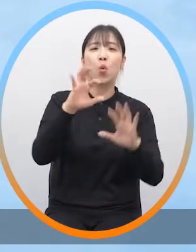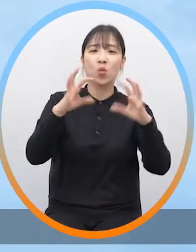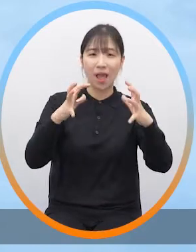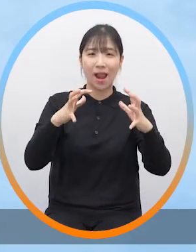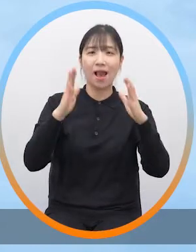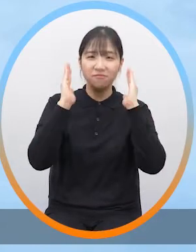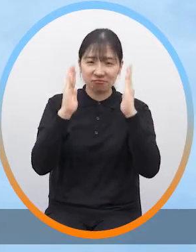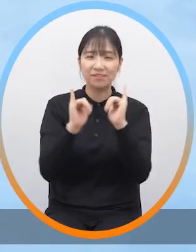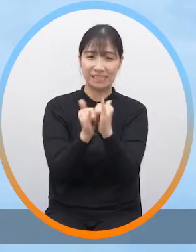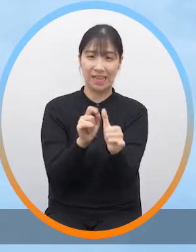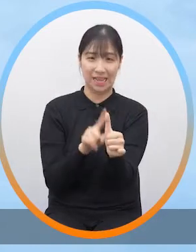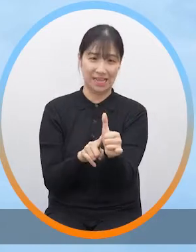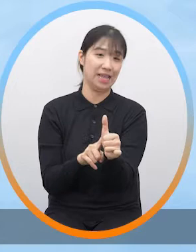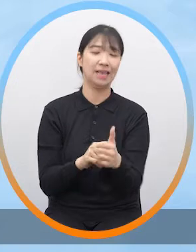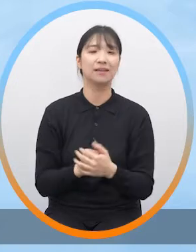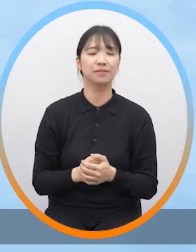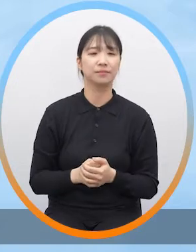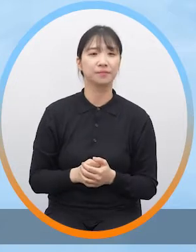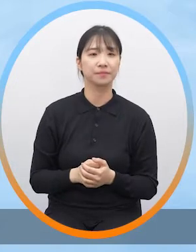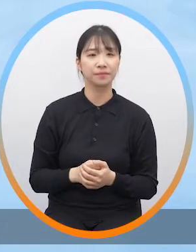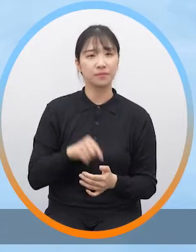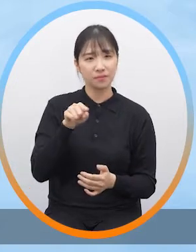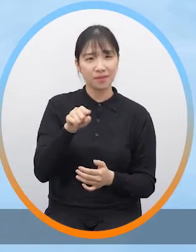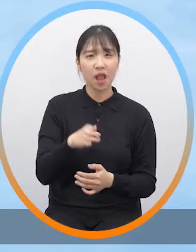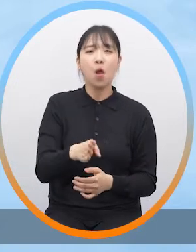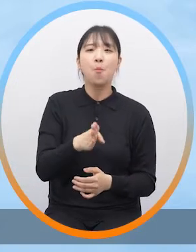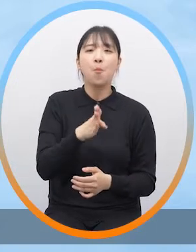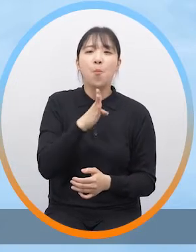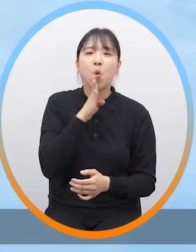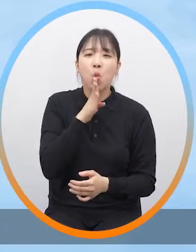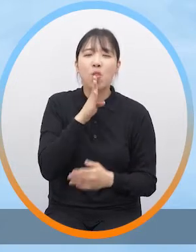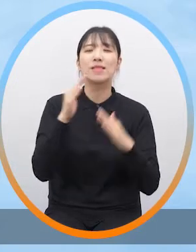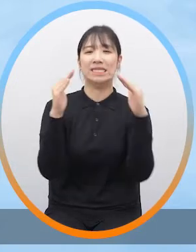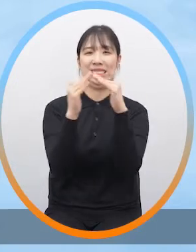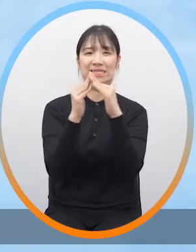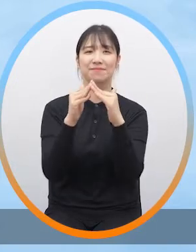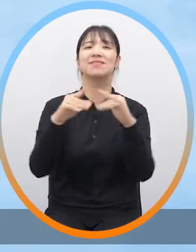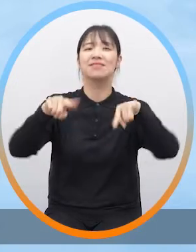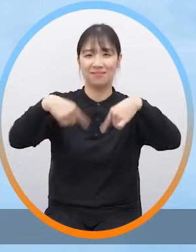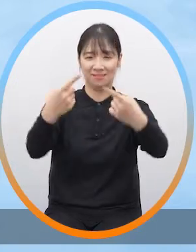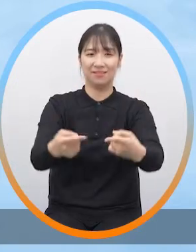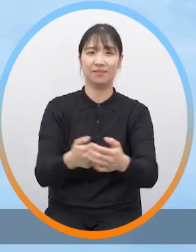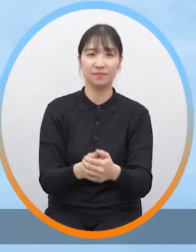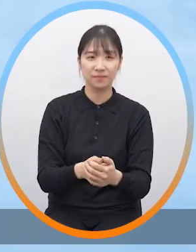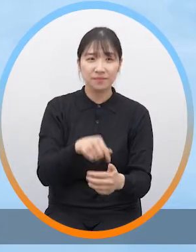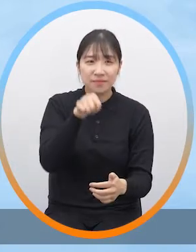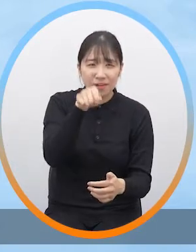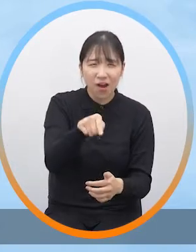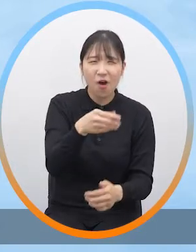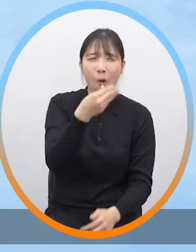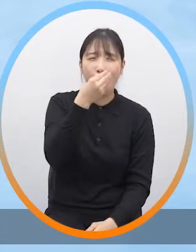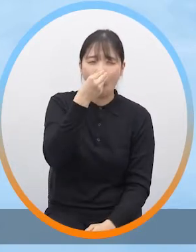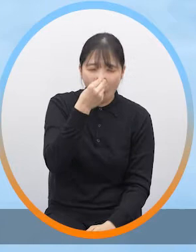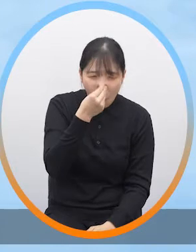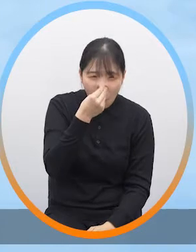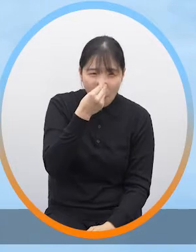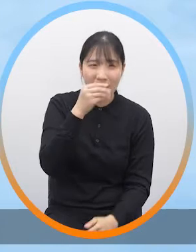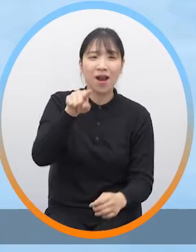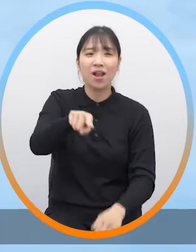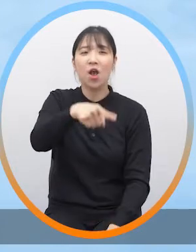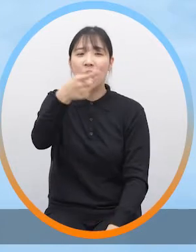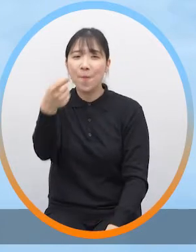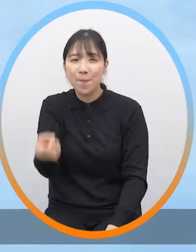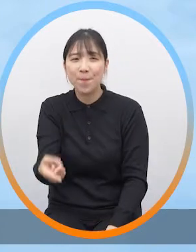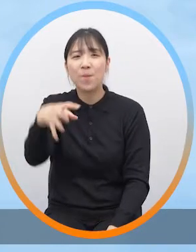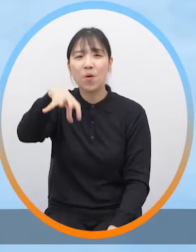이분들이 이를테면 본집에 들어가 있는 거예요. 대성전이 본집입니다. 그리고 이 공간이 좁기 때문에